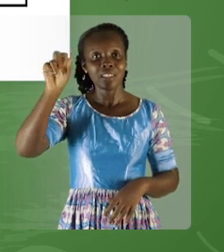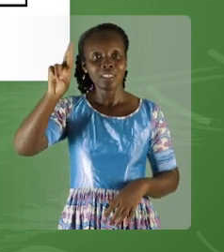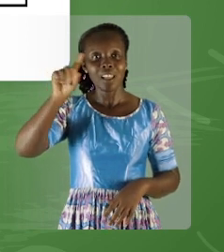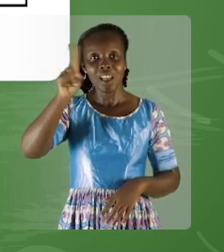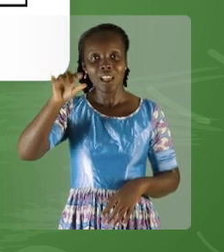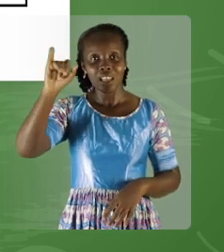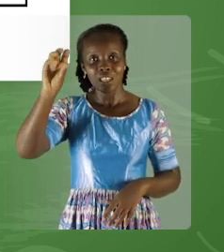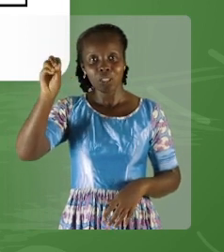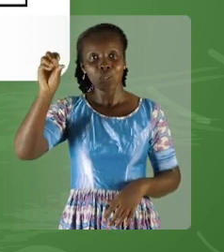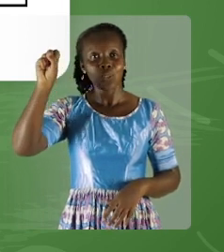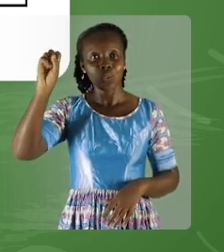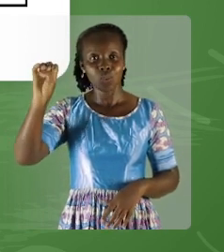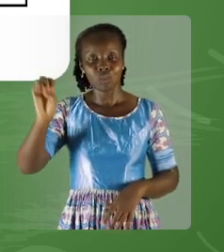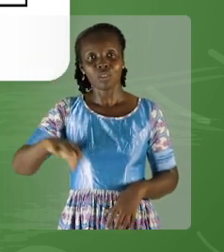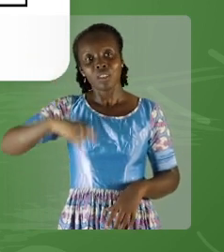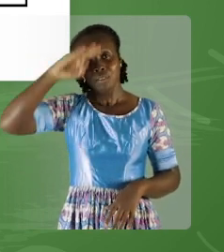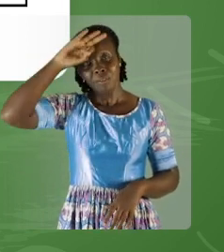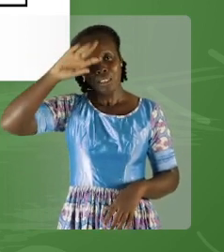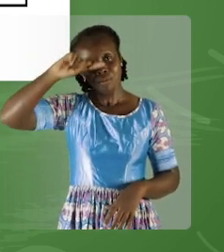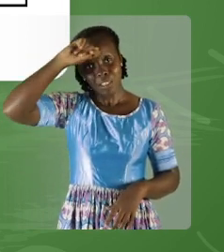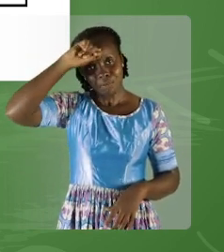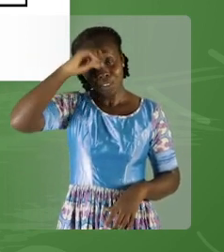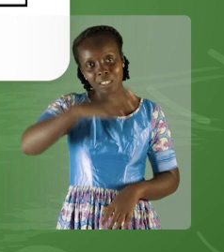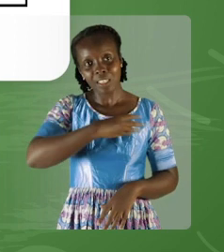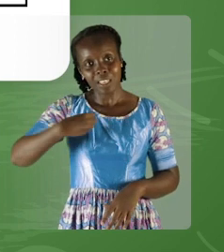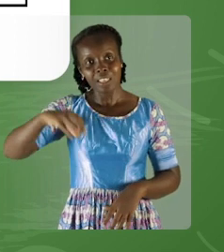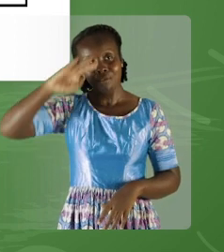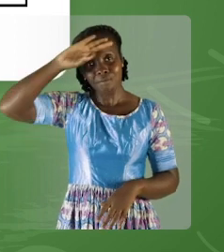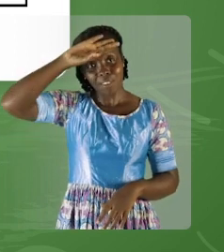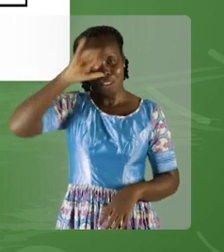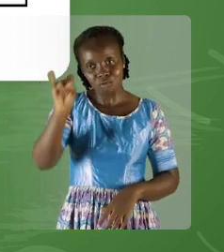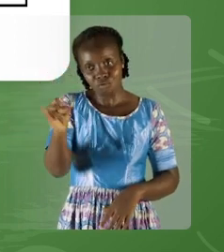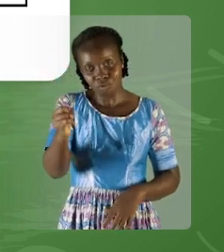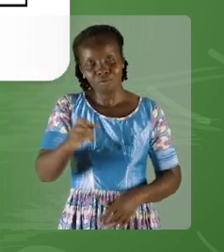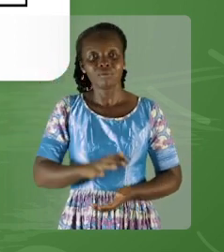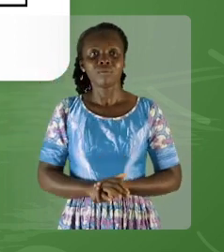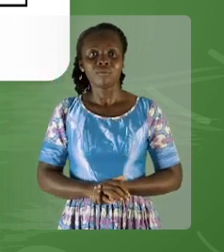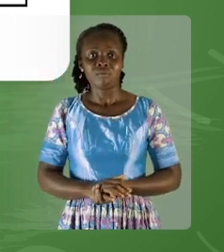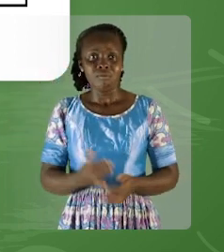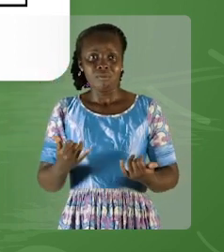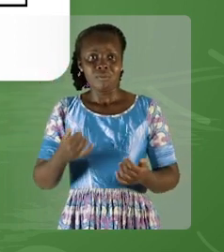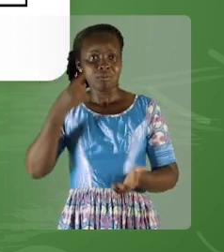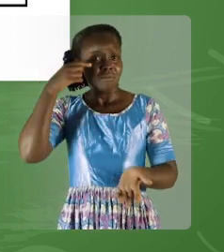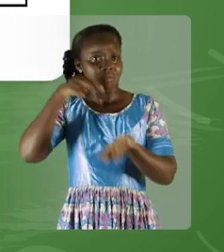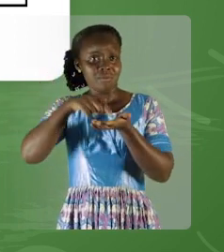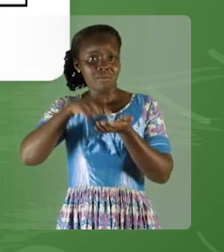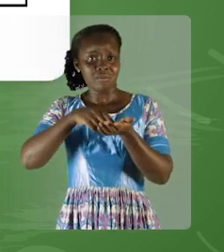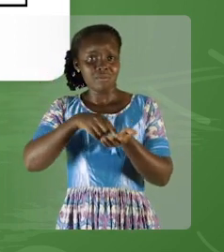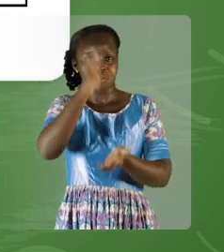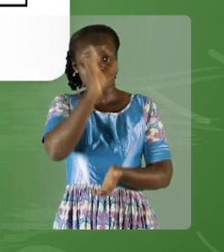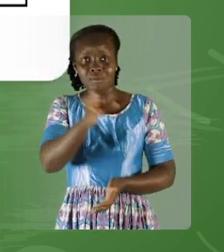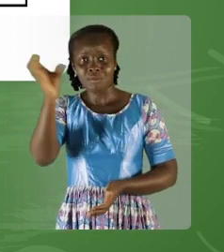bilharziose, la fièvre typhoïde et la fièvre jaune. À ce niveau, il